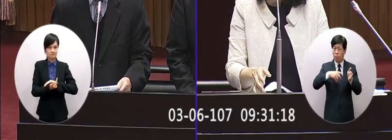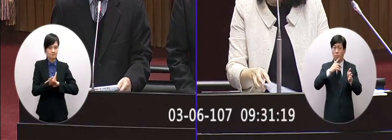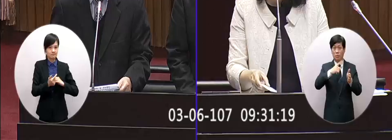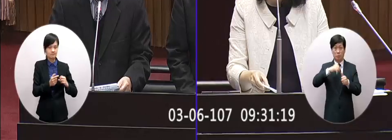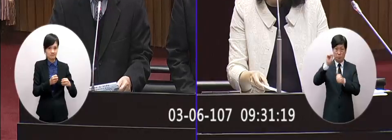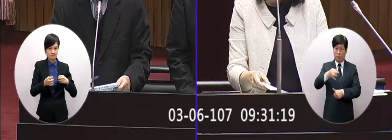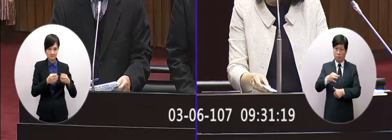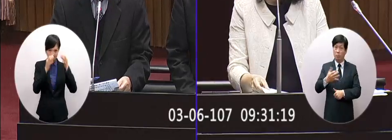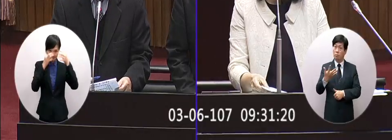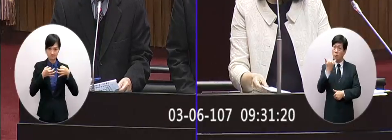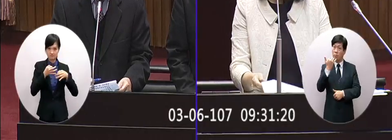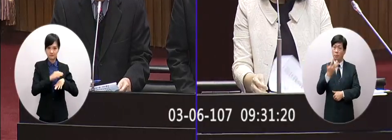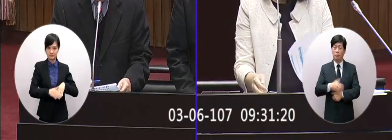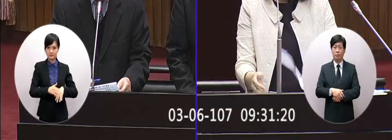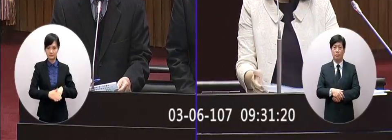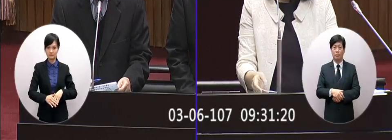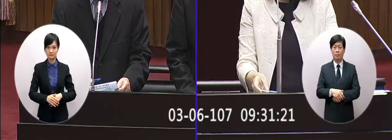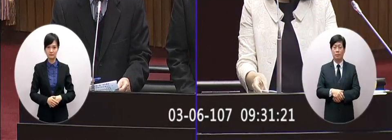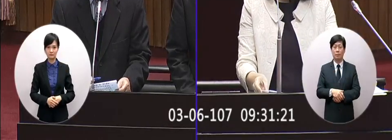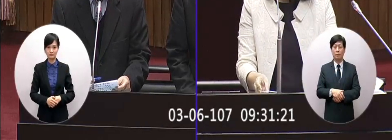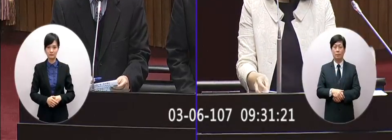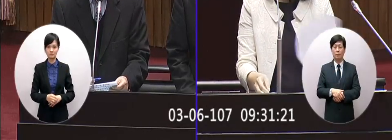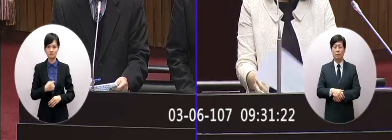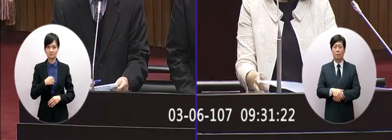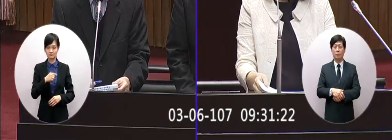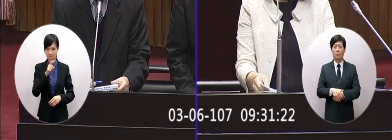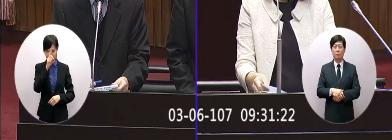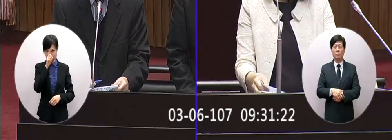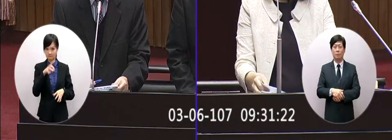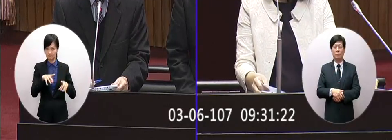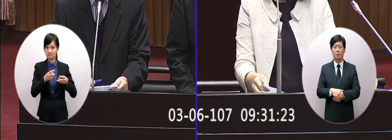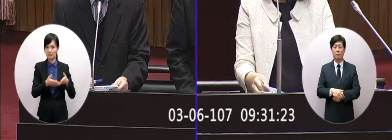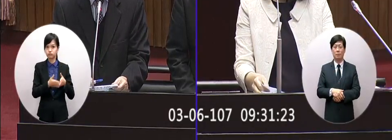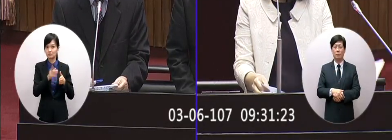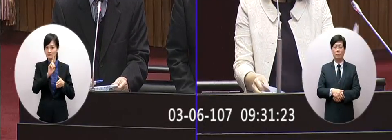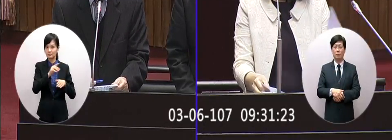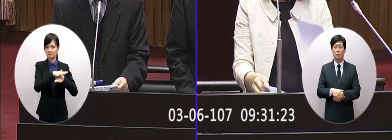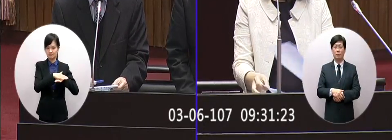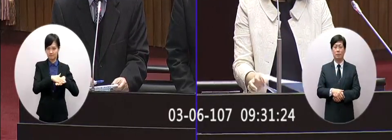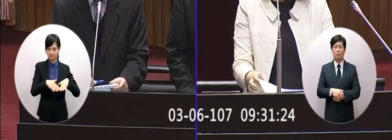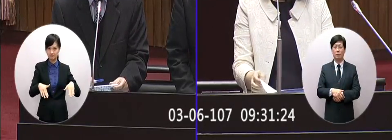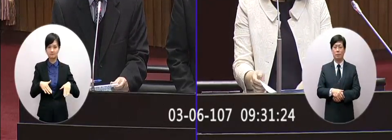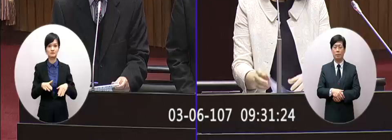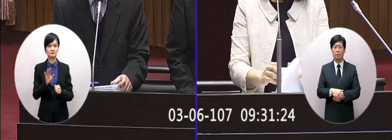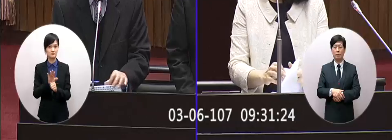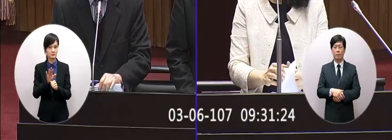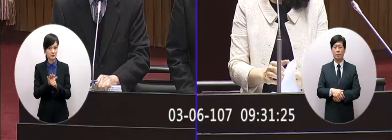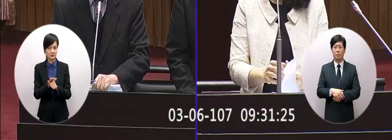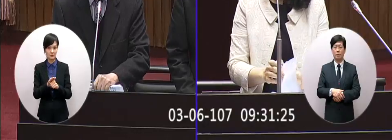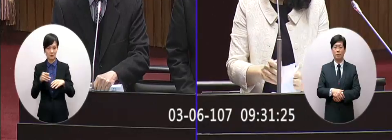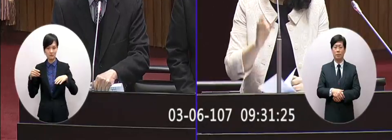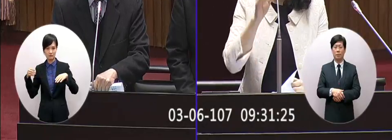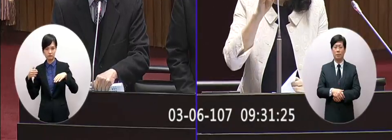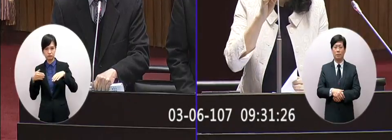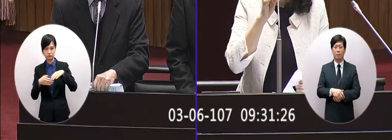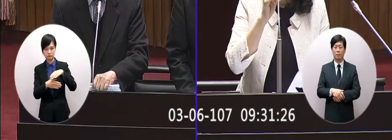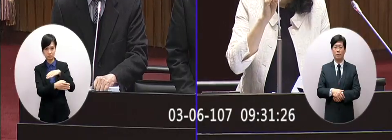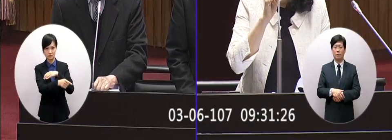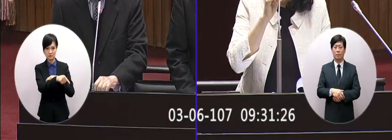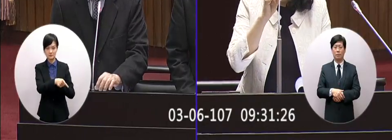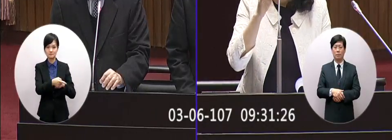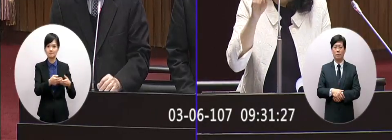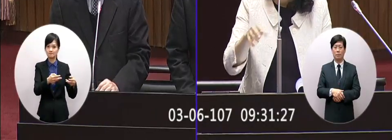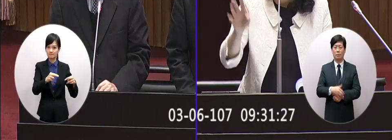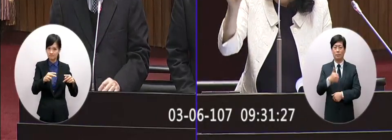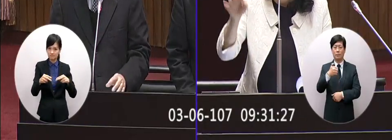被罚款，是不是？ 但是他应该是从安全的角度，让这个长隧道的管理对大家都能够有一个最熟练的操